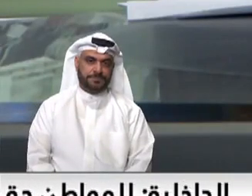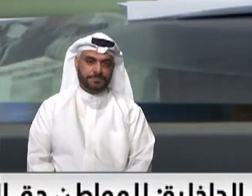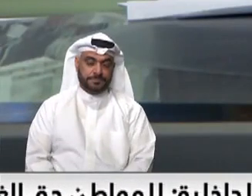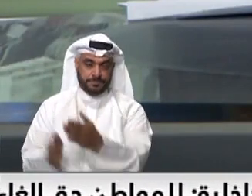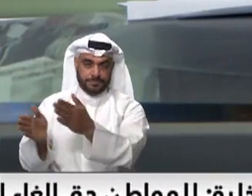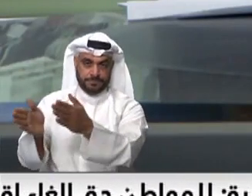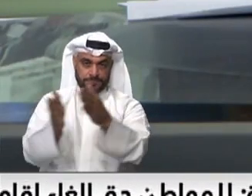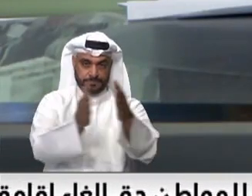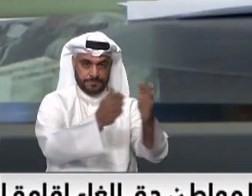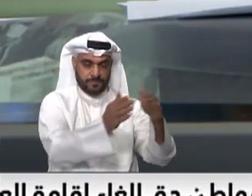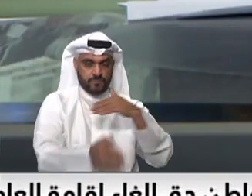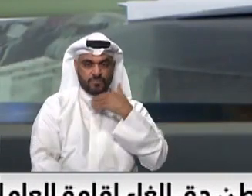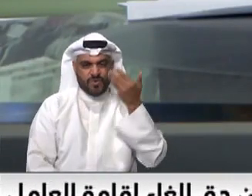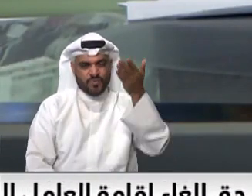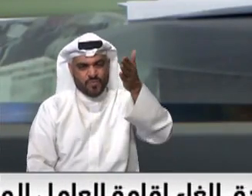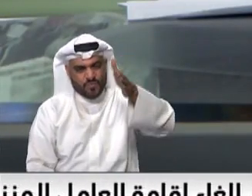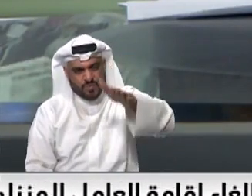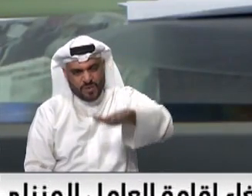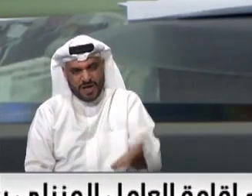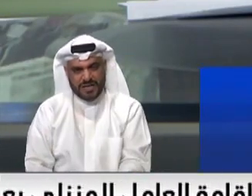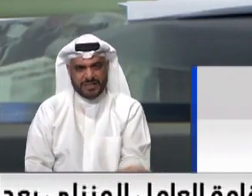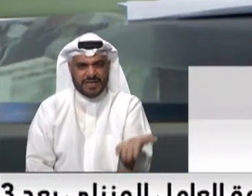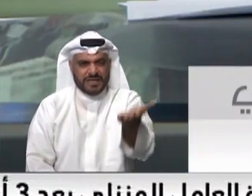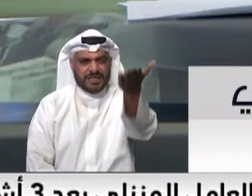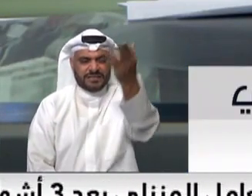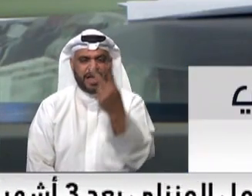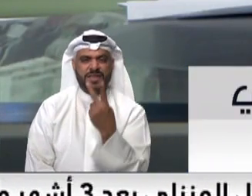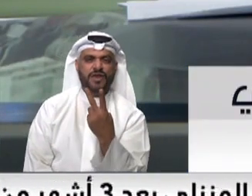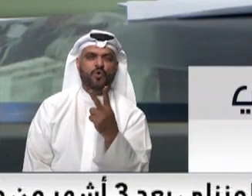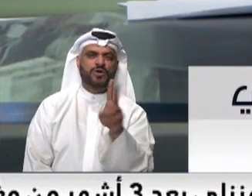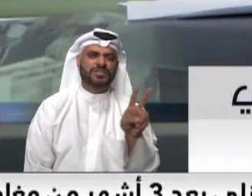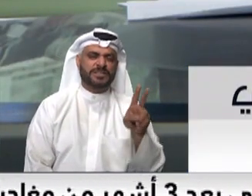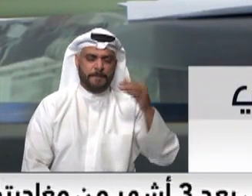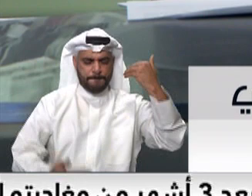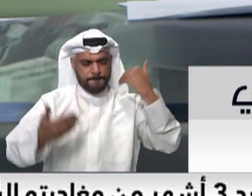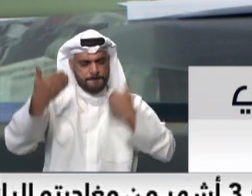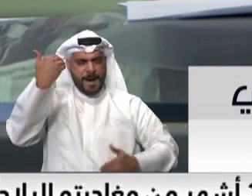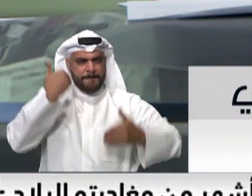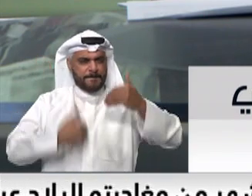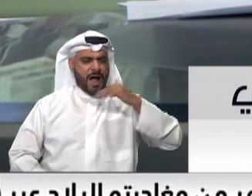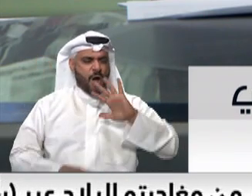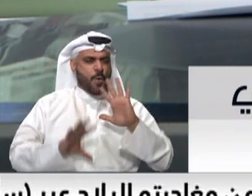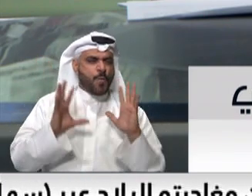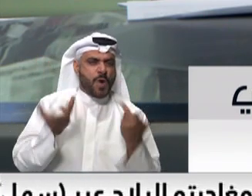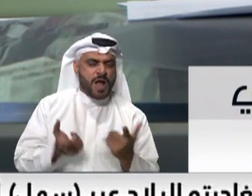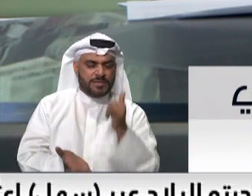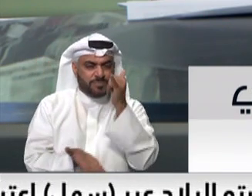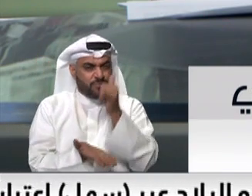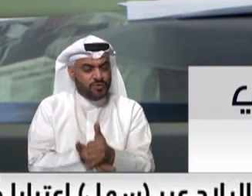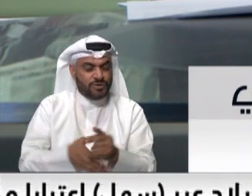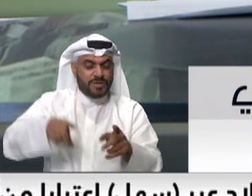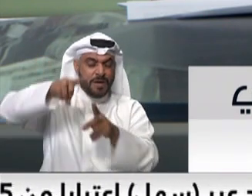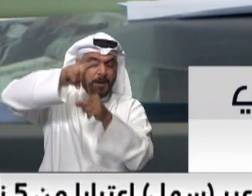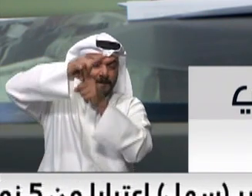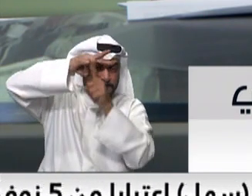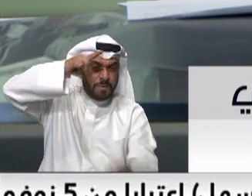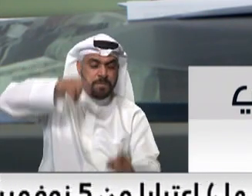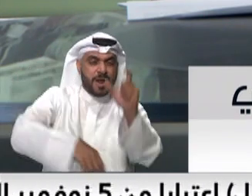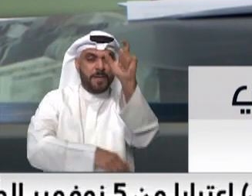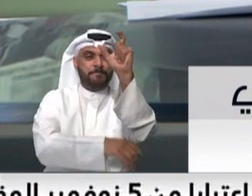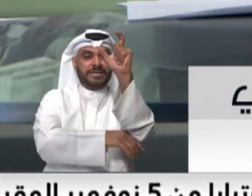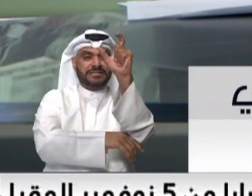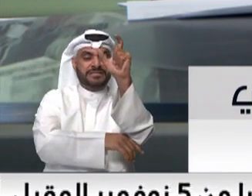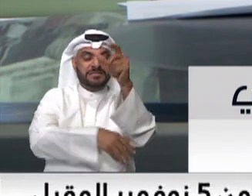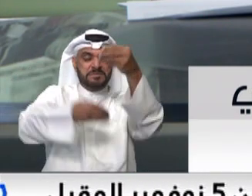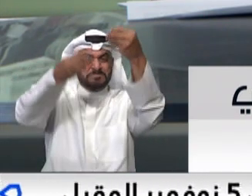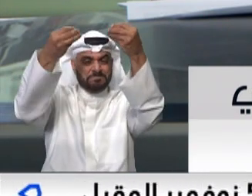هذا وقد استشهد 22 فلسطينيا وأصيب آخرون في قصف إسرائيلي استهدف مسجد بلال بن رباح